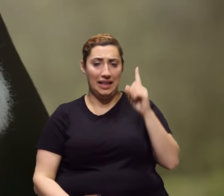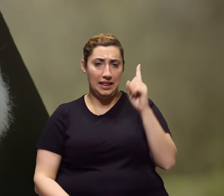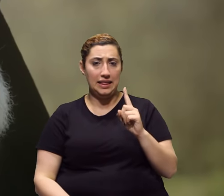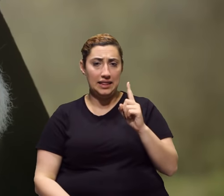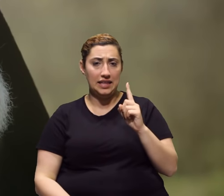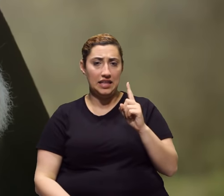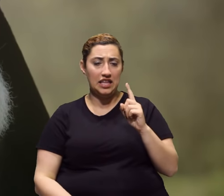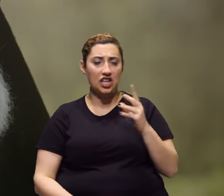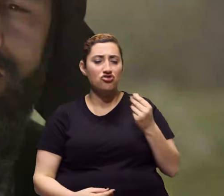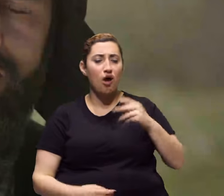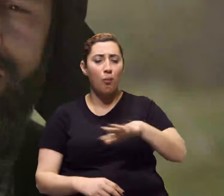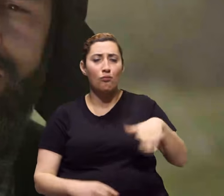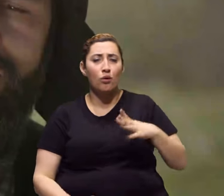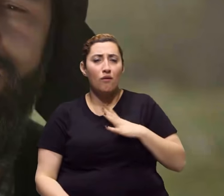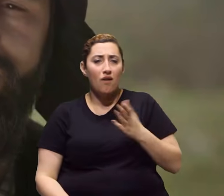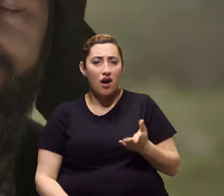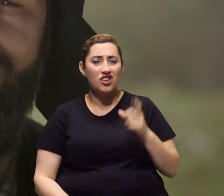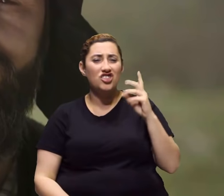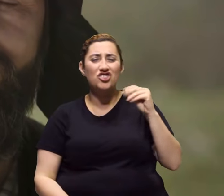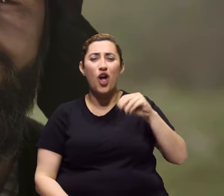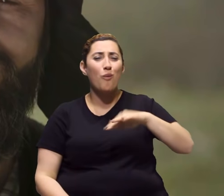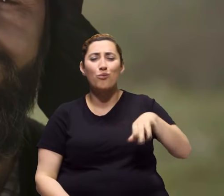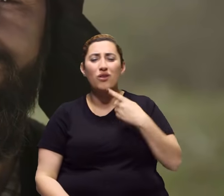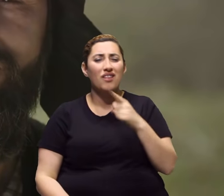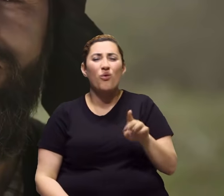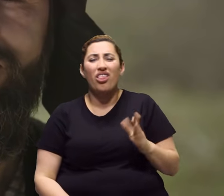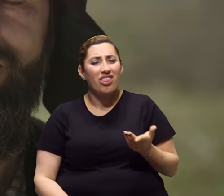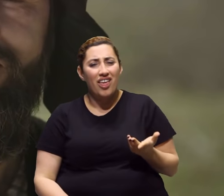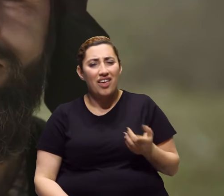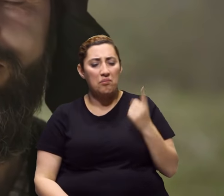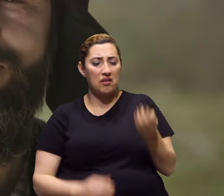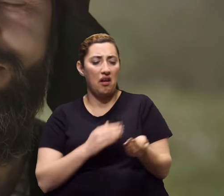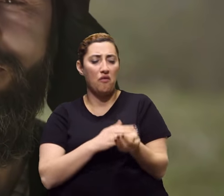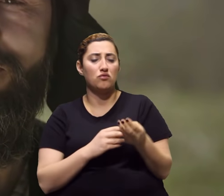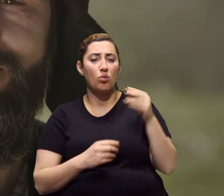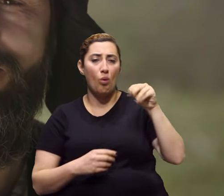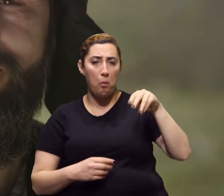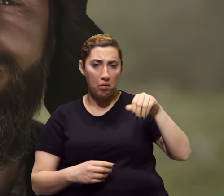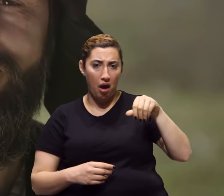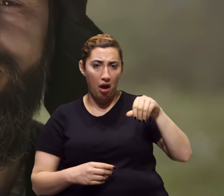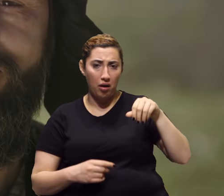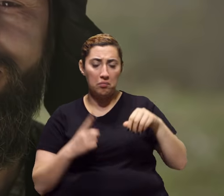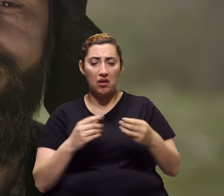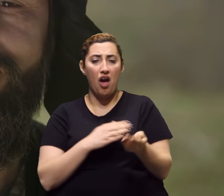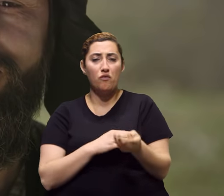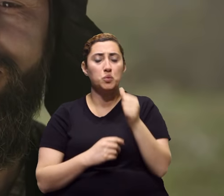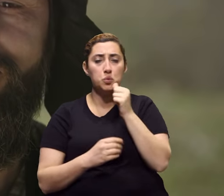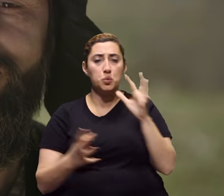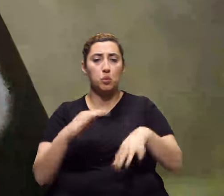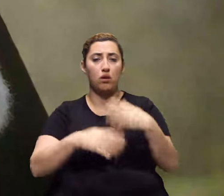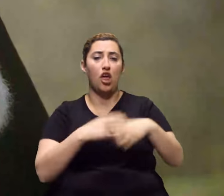İlkin çamur idi. Çamur dediği ne ola ki? Bir avuç toprak, bir avuç